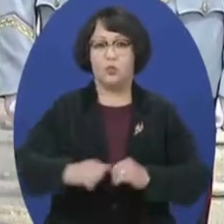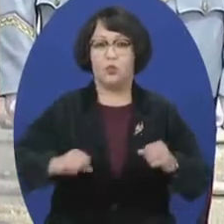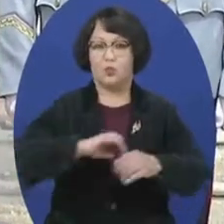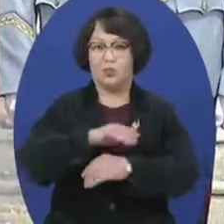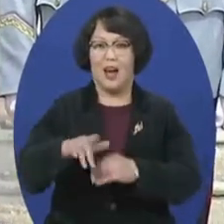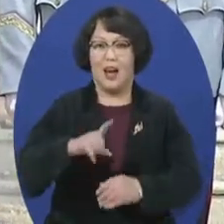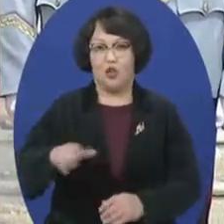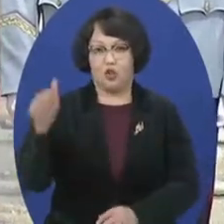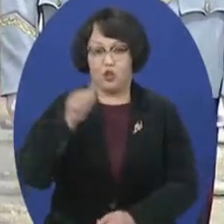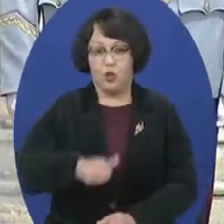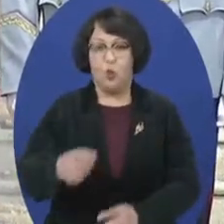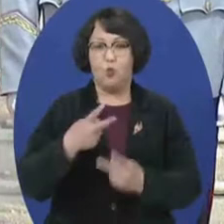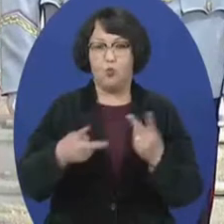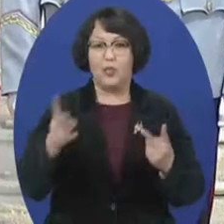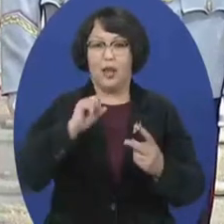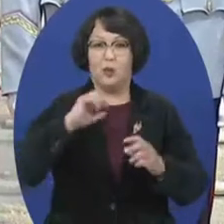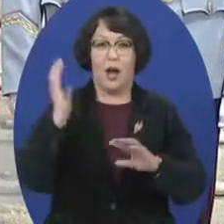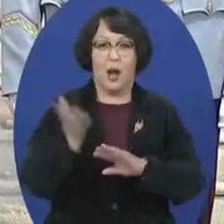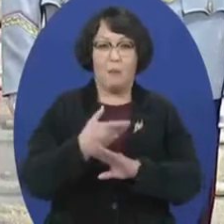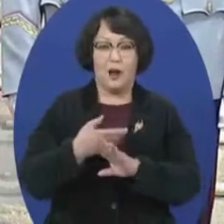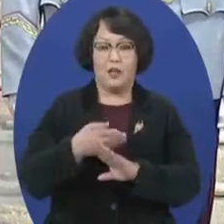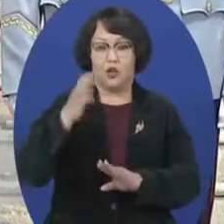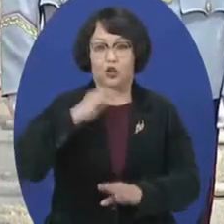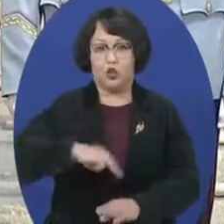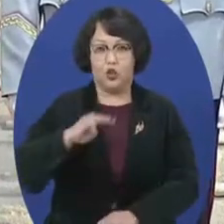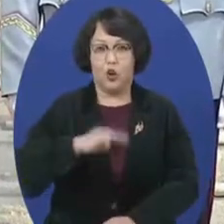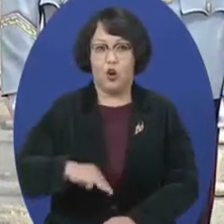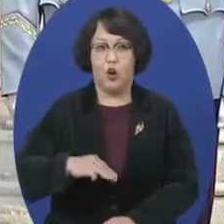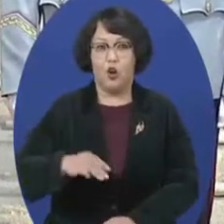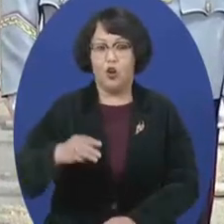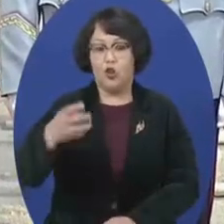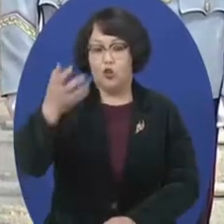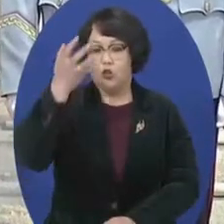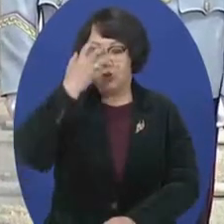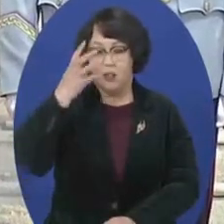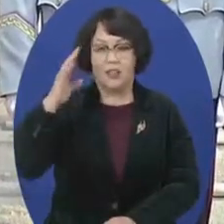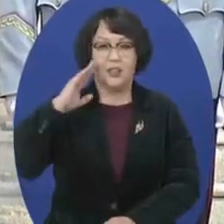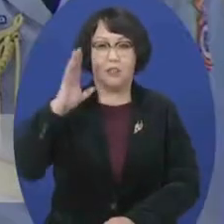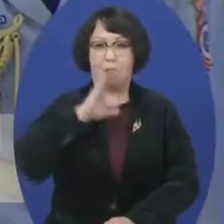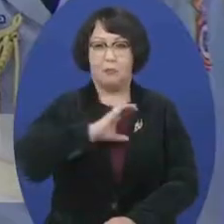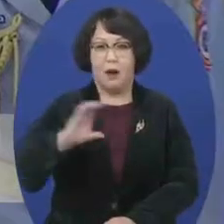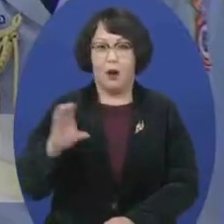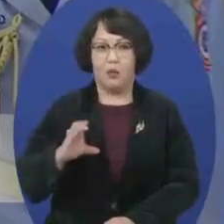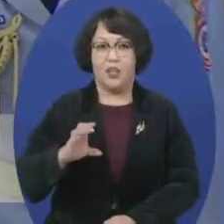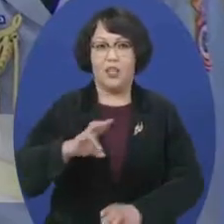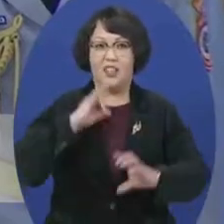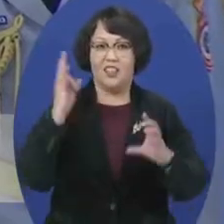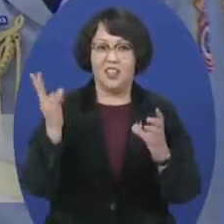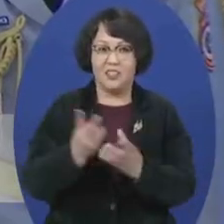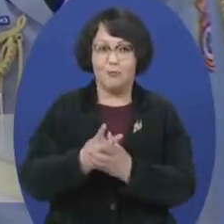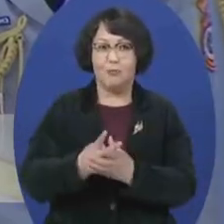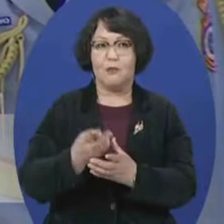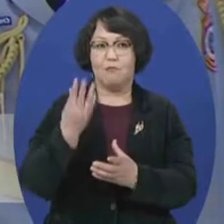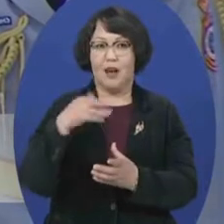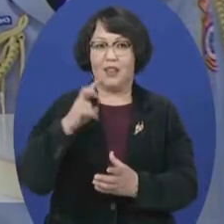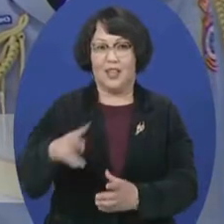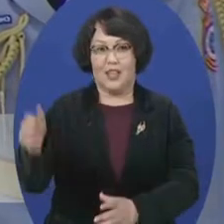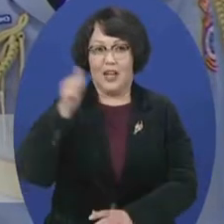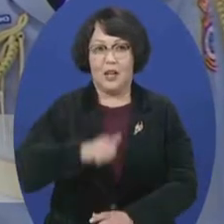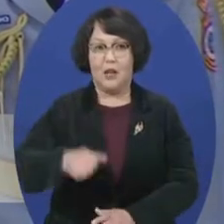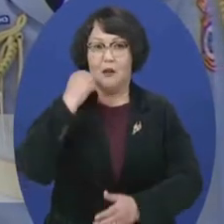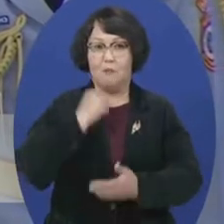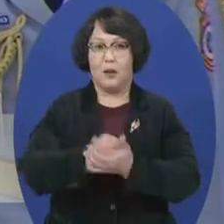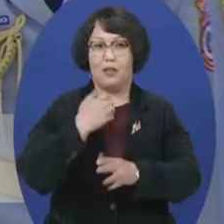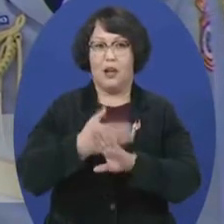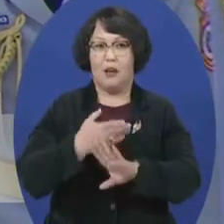тогтнол үндэсний аюулгүй байдлыг сахин хамгаалах төрийн зэргийн байгууллагын нэгдмэл байдлыг хангах